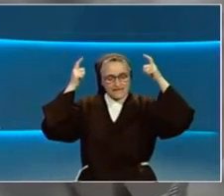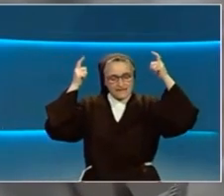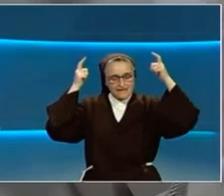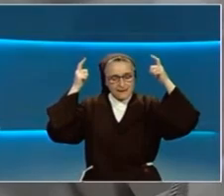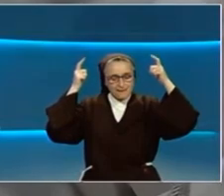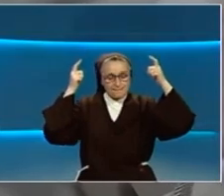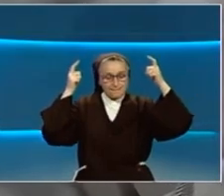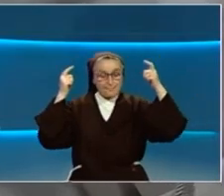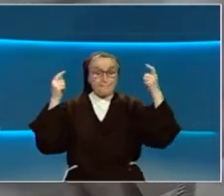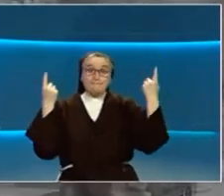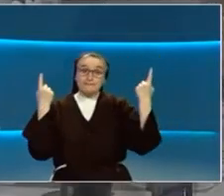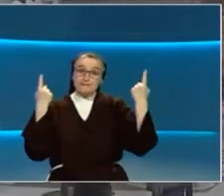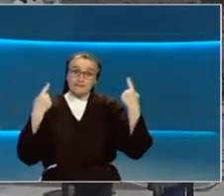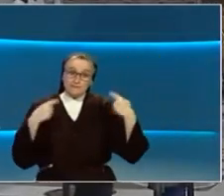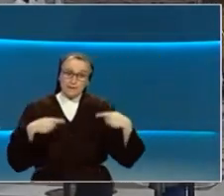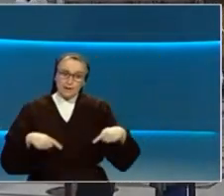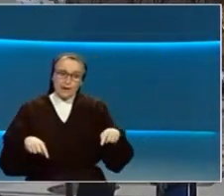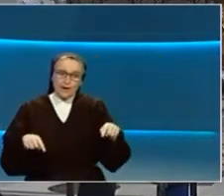sanctitatem.